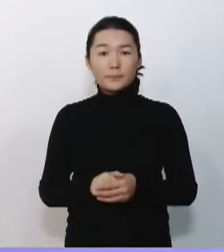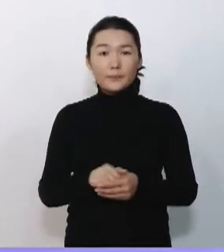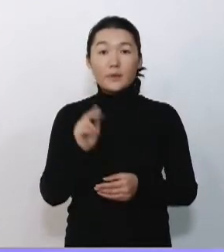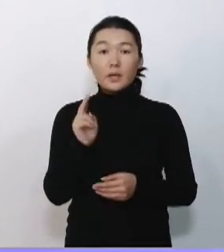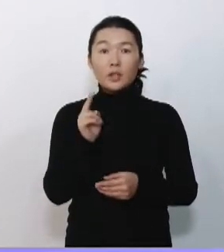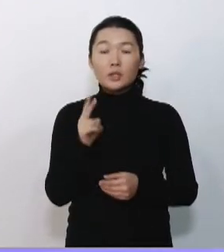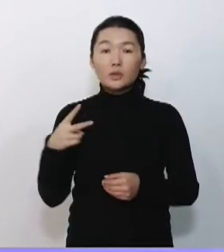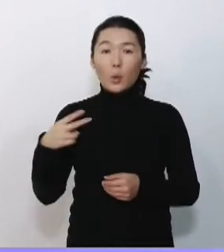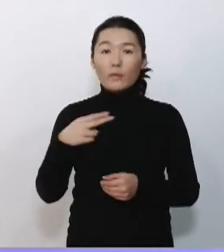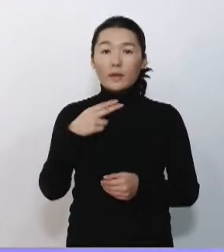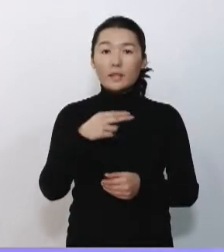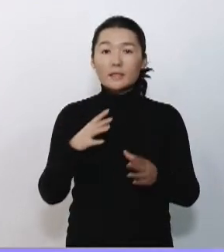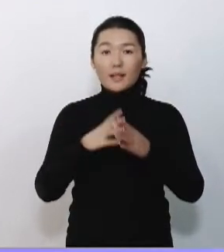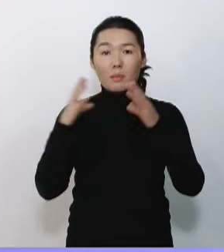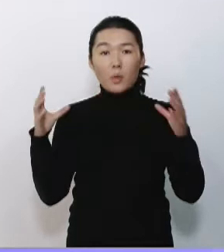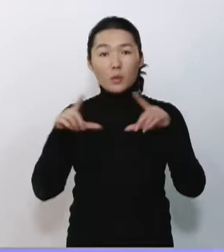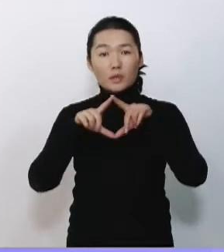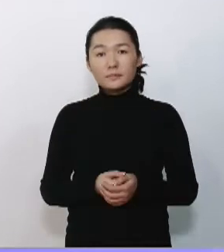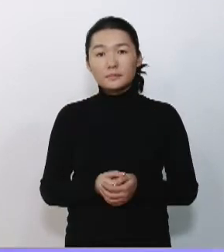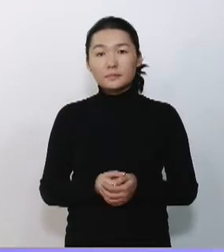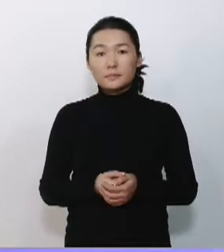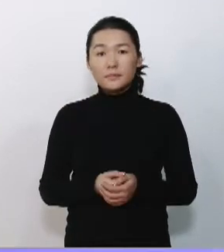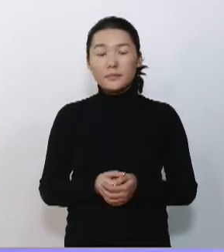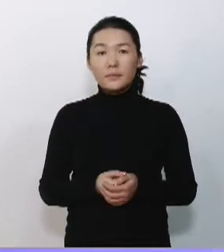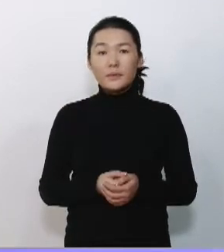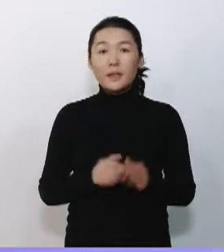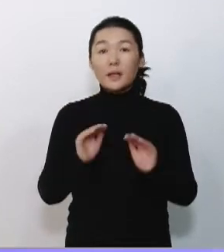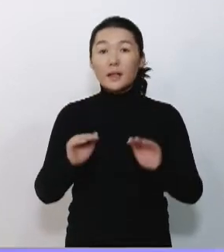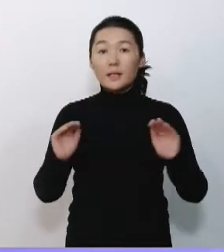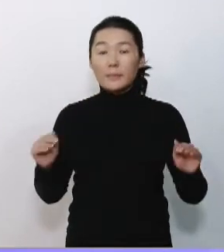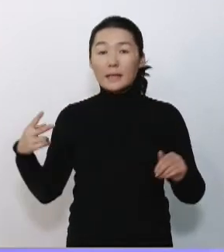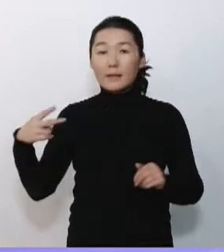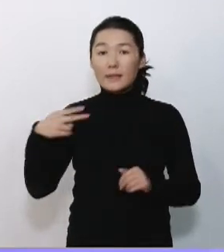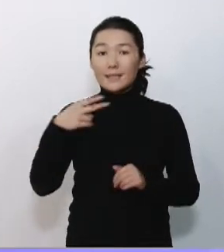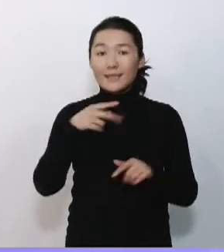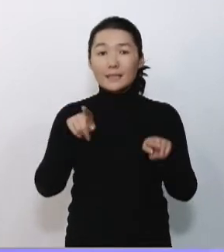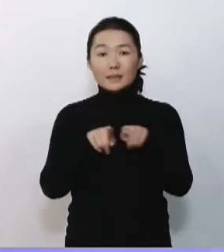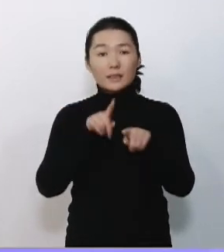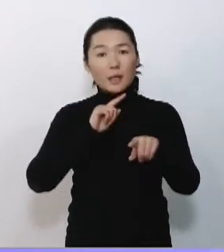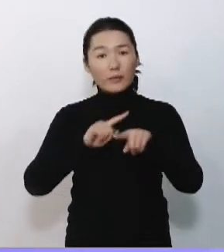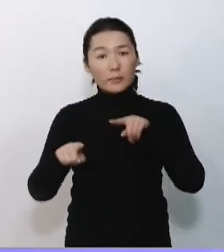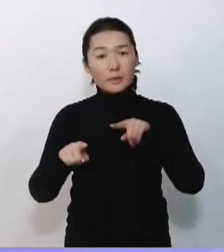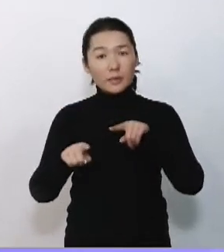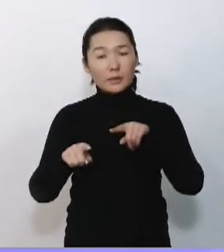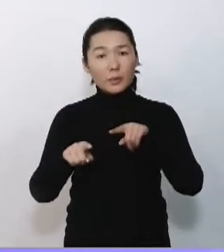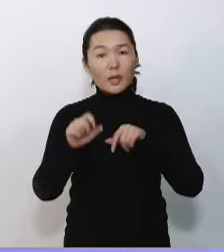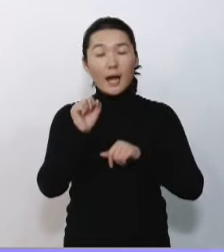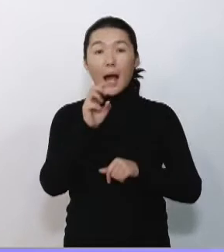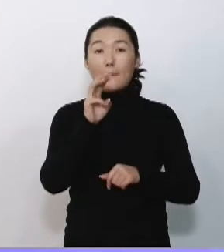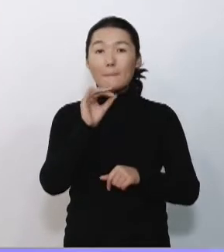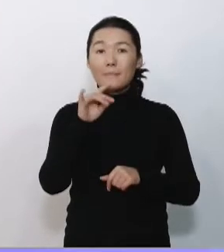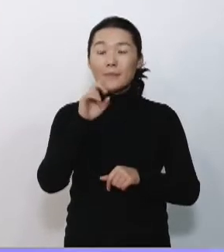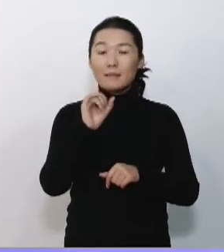Кто вырезал больше квадратиков? Так как ребята вырезали с одинаковой быстротой, а